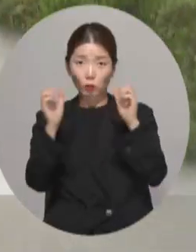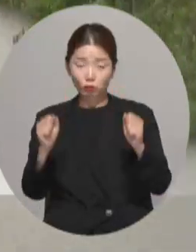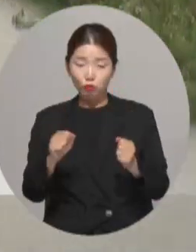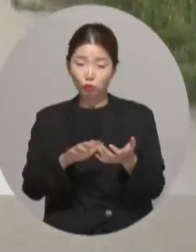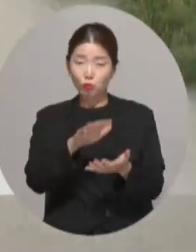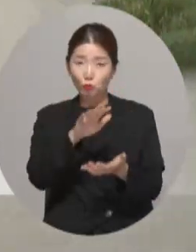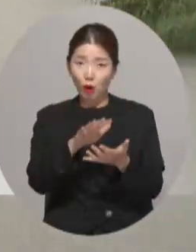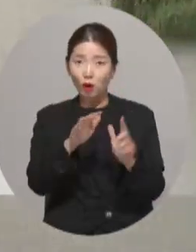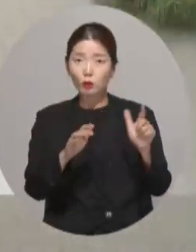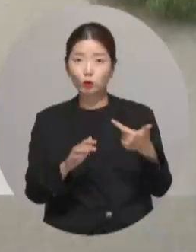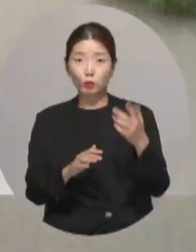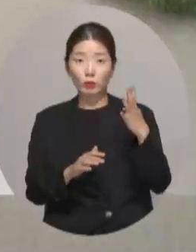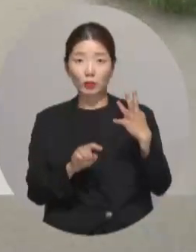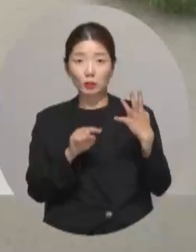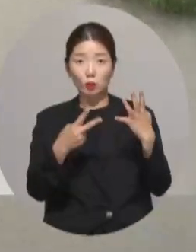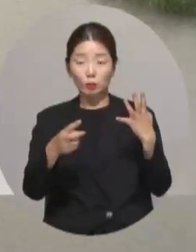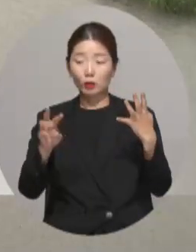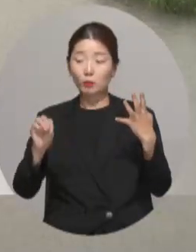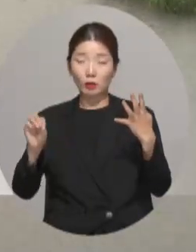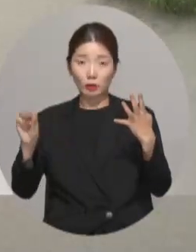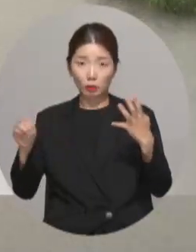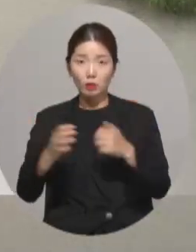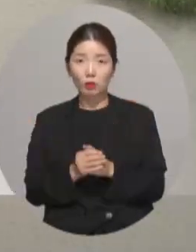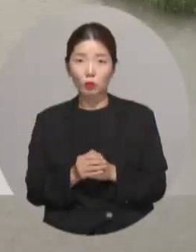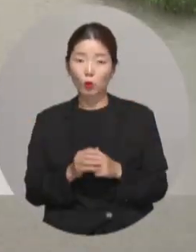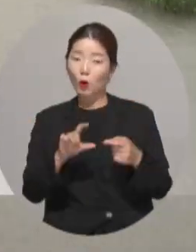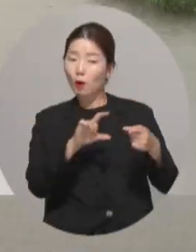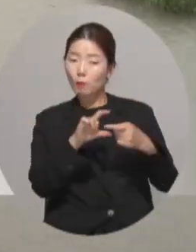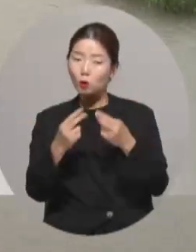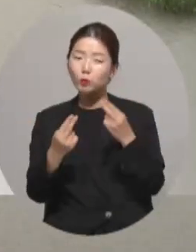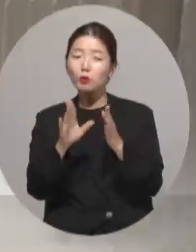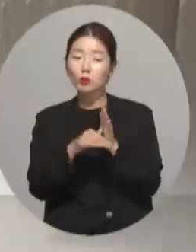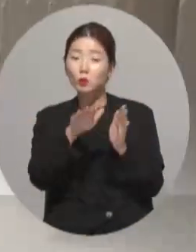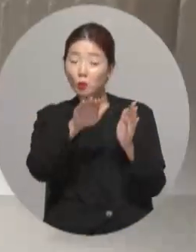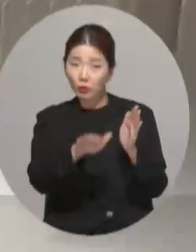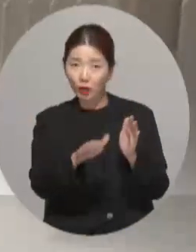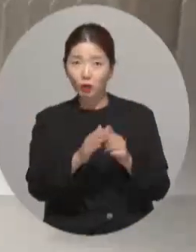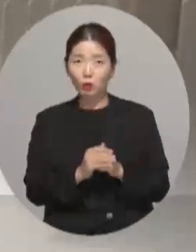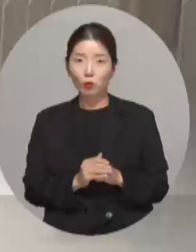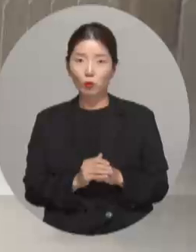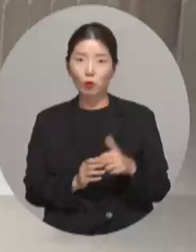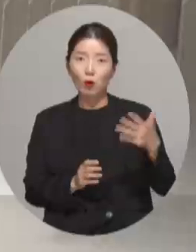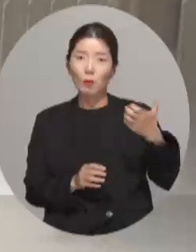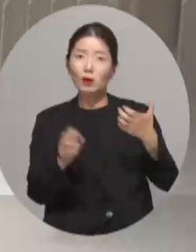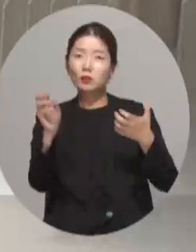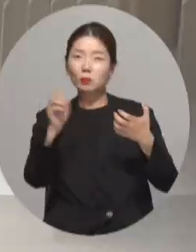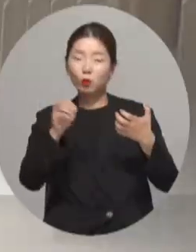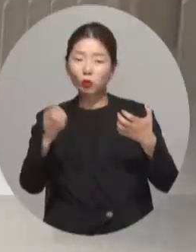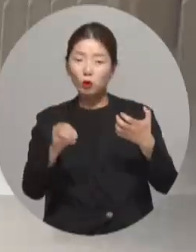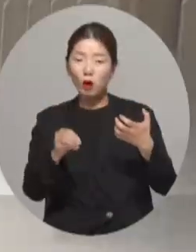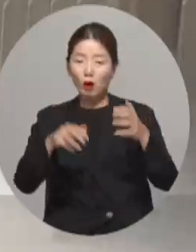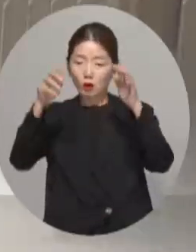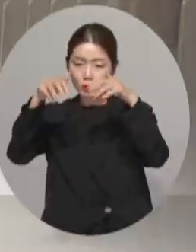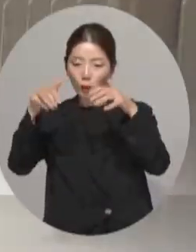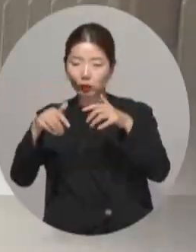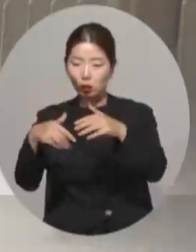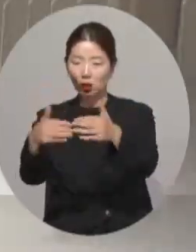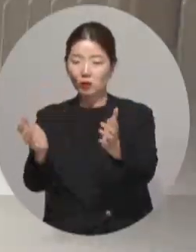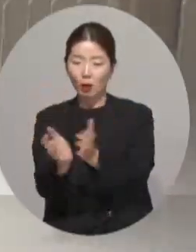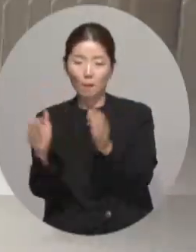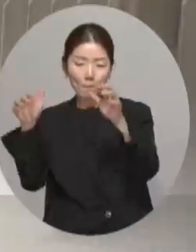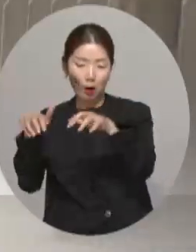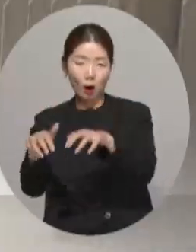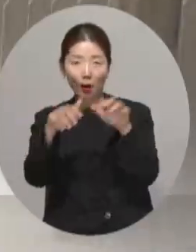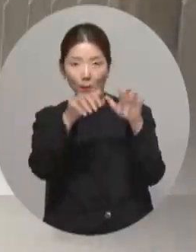강수량은 64.2mm 평년에 비해 적은 데다 80% 이상이 장마철에 집중되는